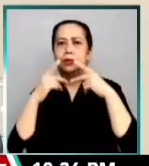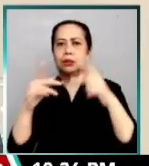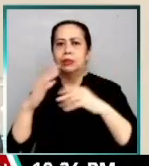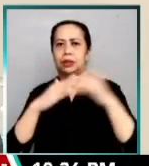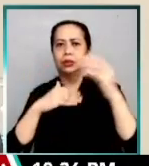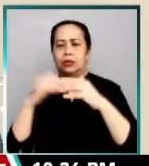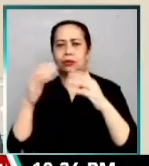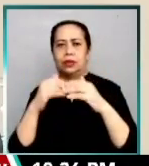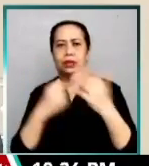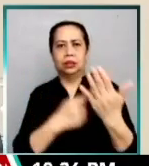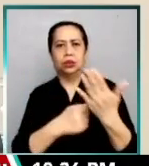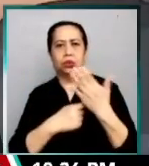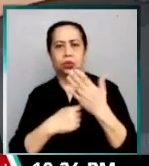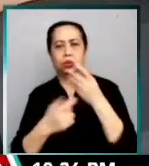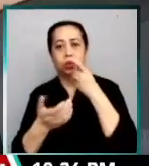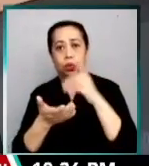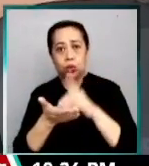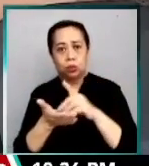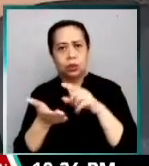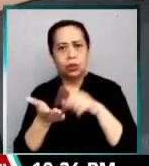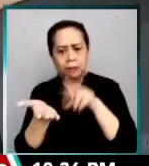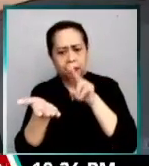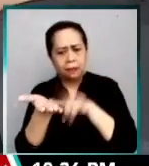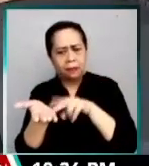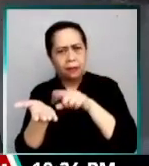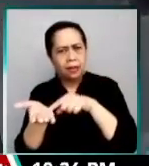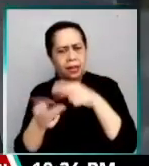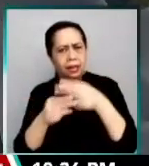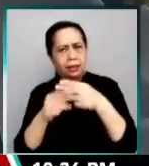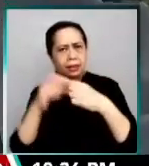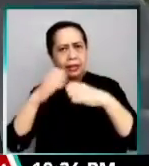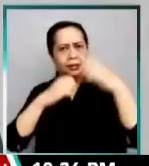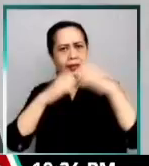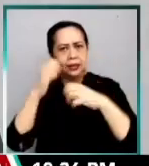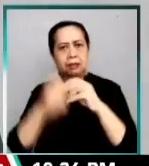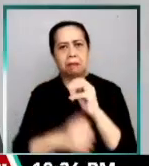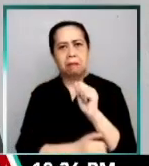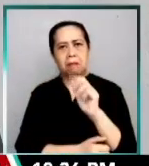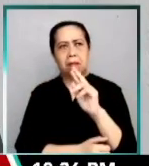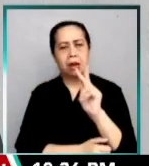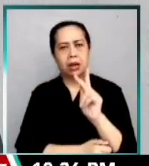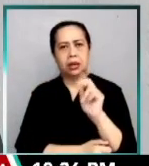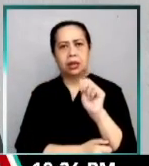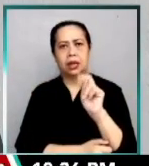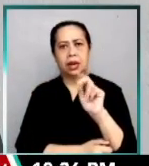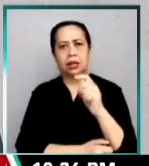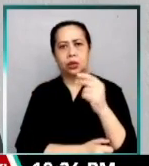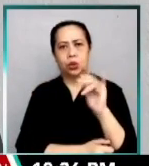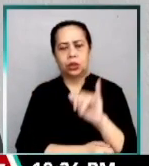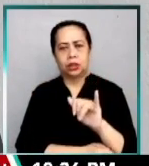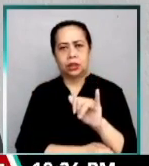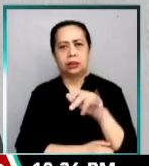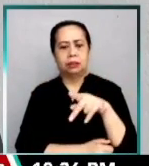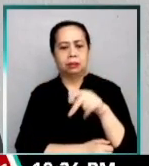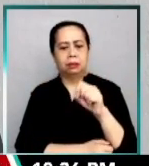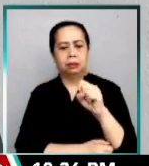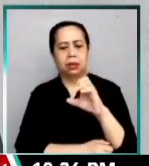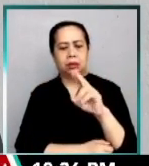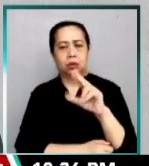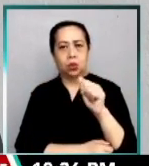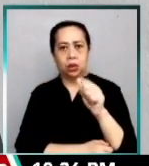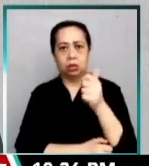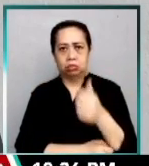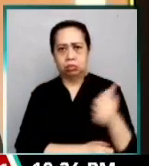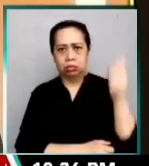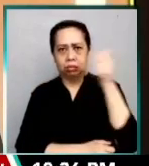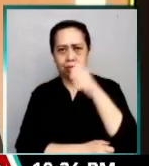kasing dokumento, may nakapirma ang isang engineer Mark Anthony Pascua na direktor di umano ng franchising service ng